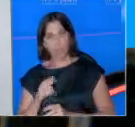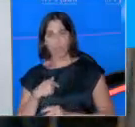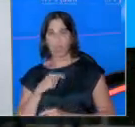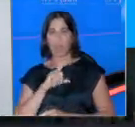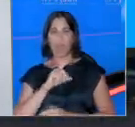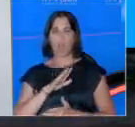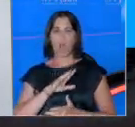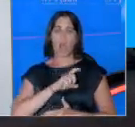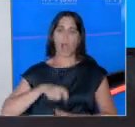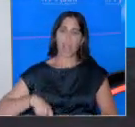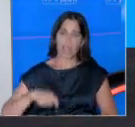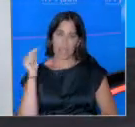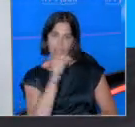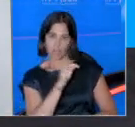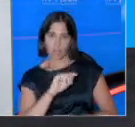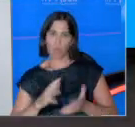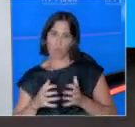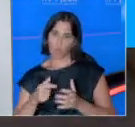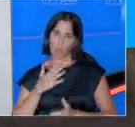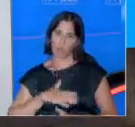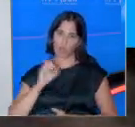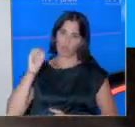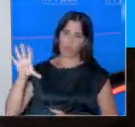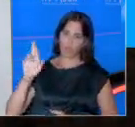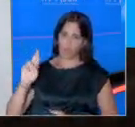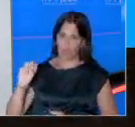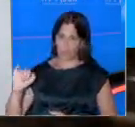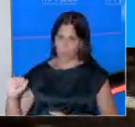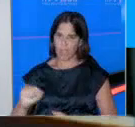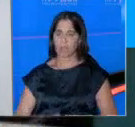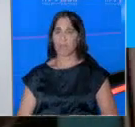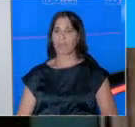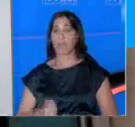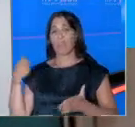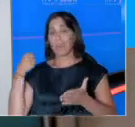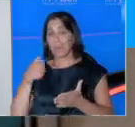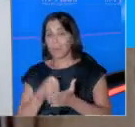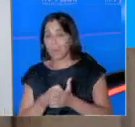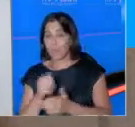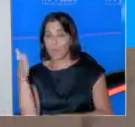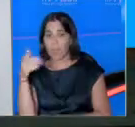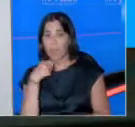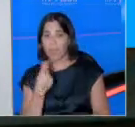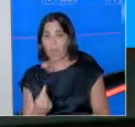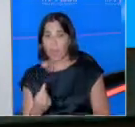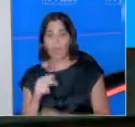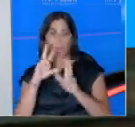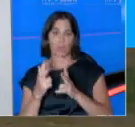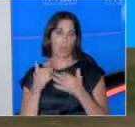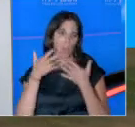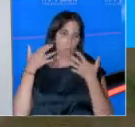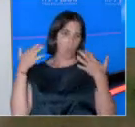המועצה האזורית, לא כמו שבקיבוץ רוצים לזרוק את זה על רמי. ובסופו של דבר המדינה באה ואומרת בצורה